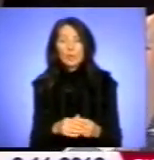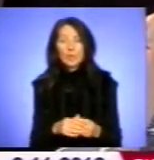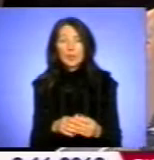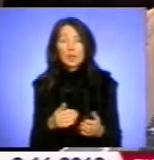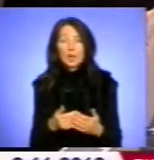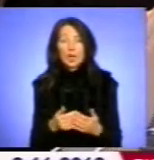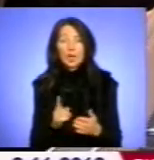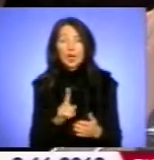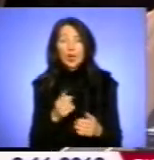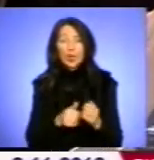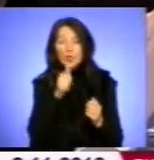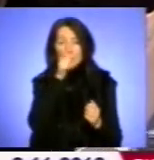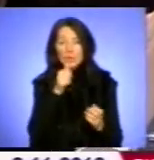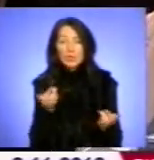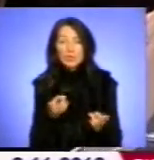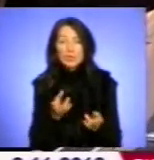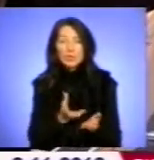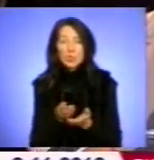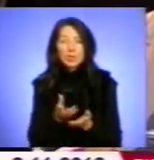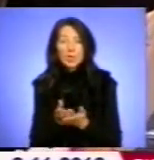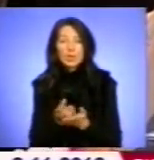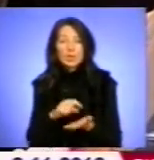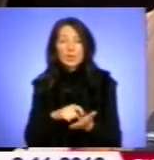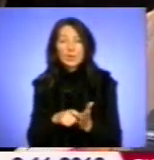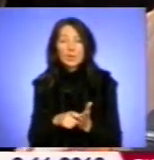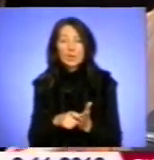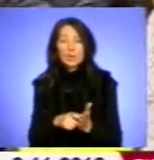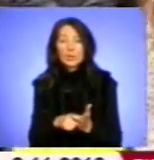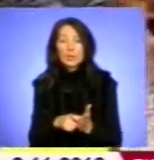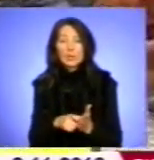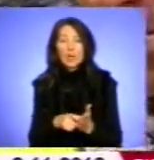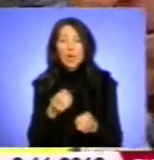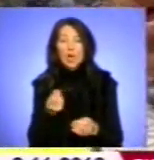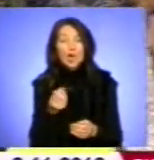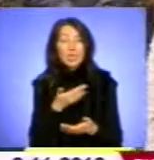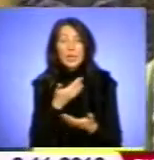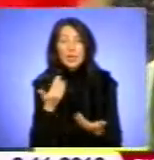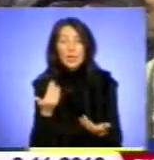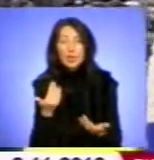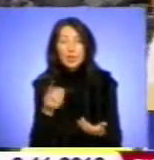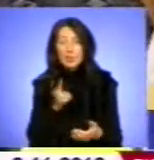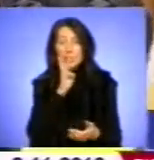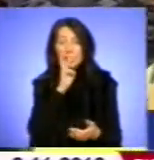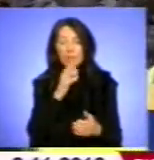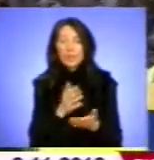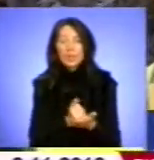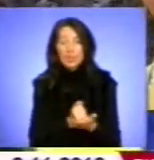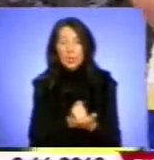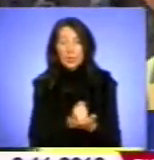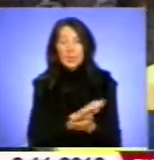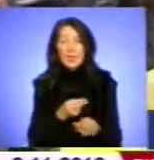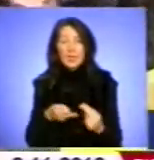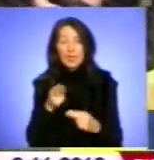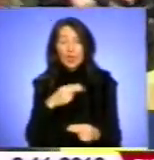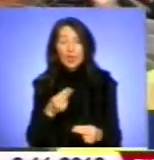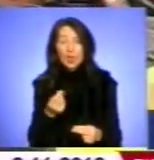Що? А що місяця по 1000 треба за квартиру? Гроші не дають. Зарплату затримують і не віддають